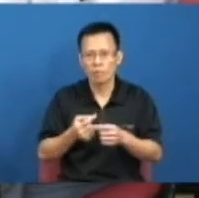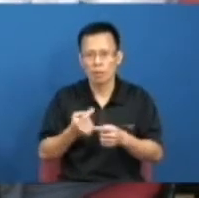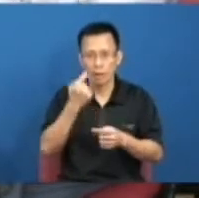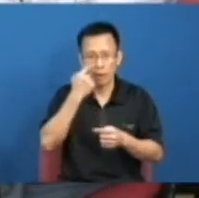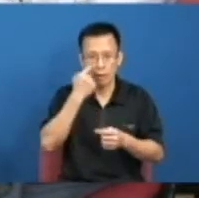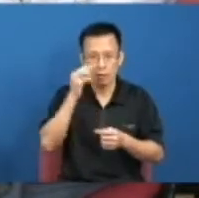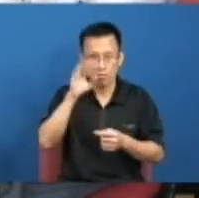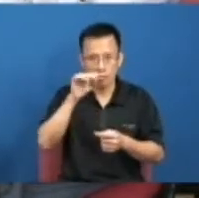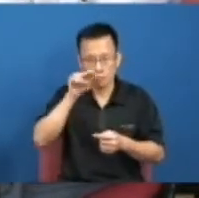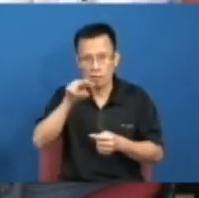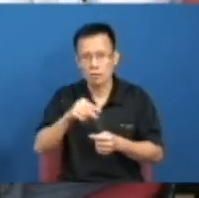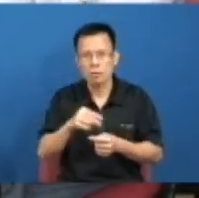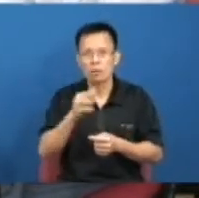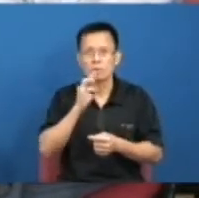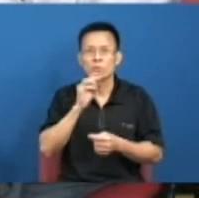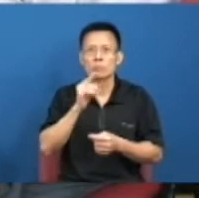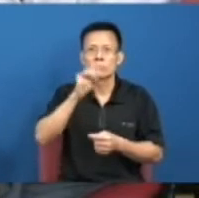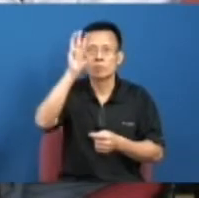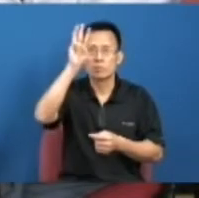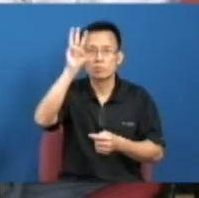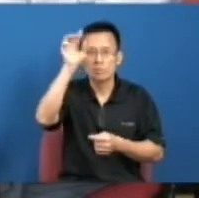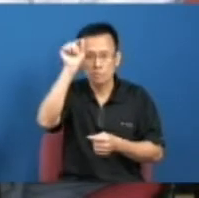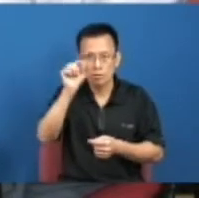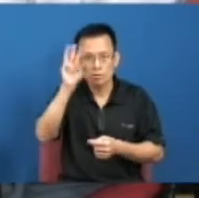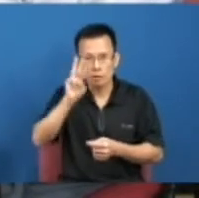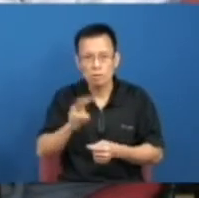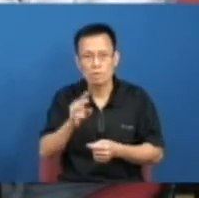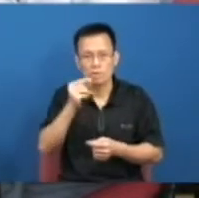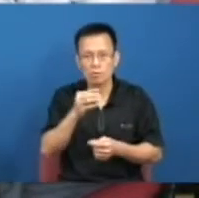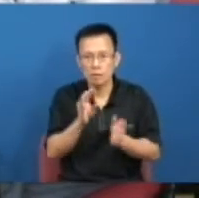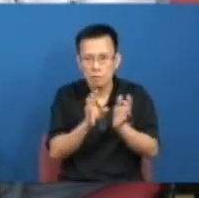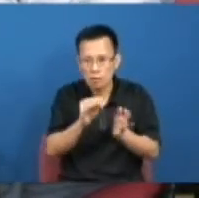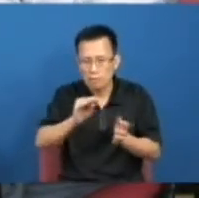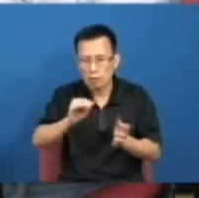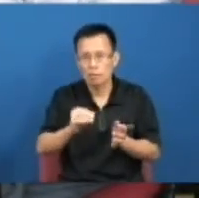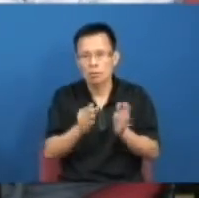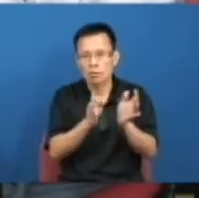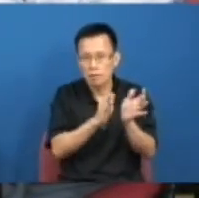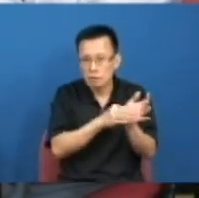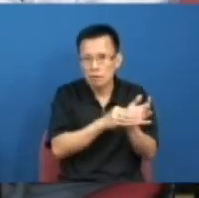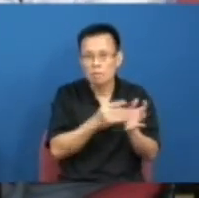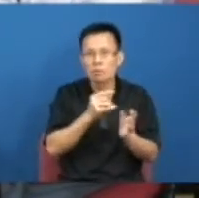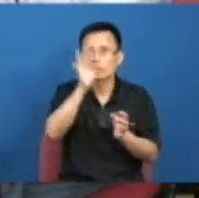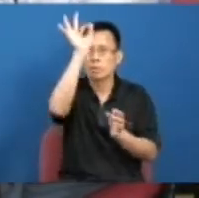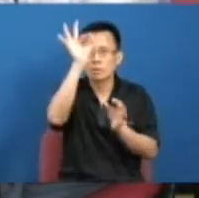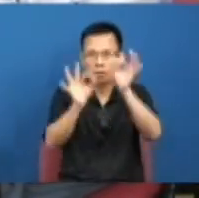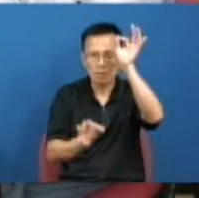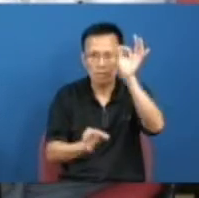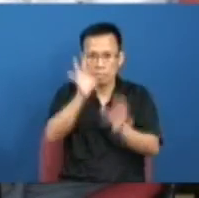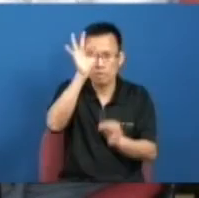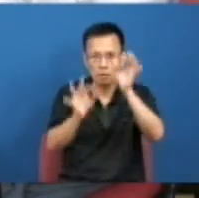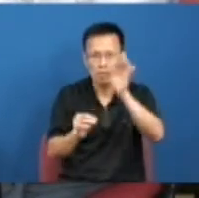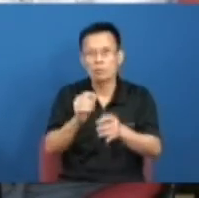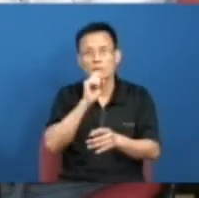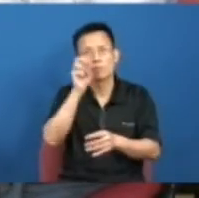譬如通常漏水咧，梗係有濕控濕控噶嘛，有濕印啊，啊再嚴重啲就滴水添啦， 係 啊。所